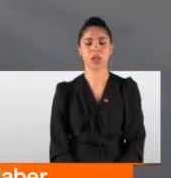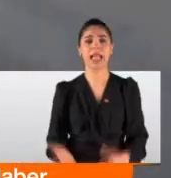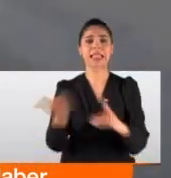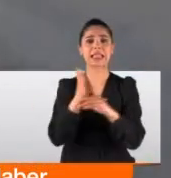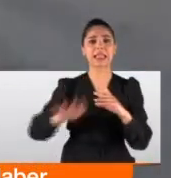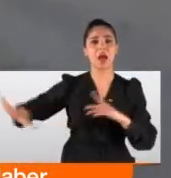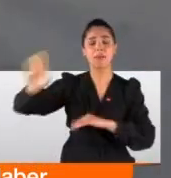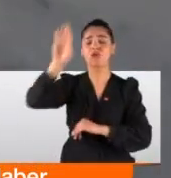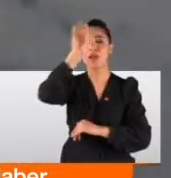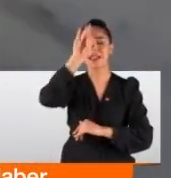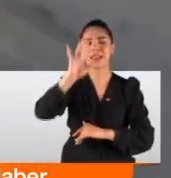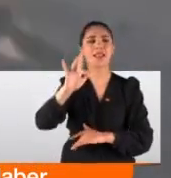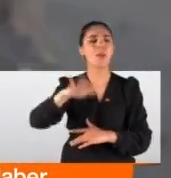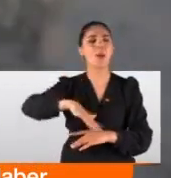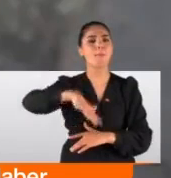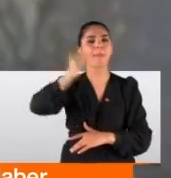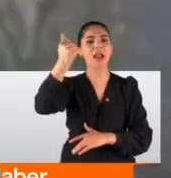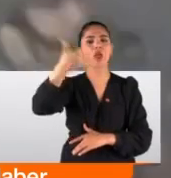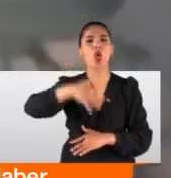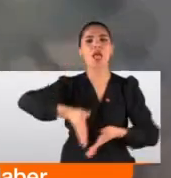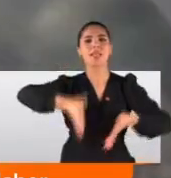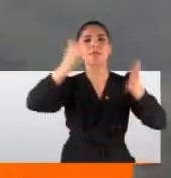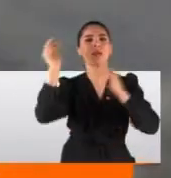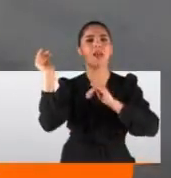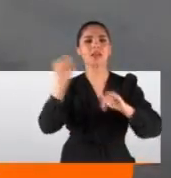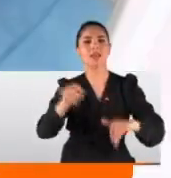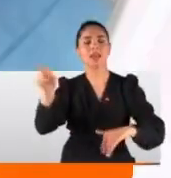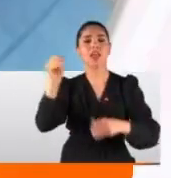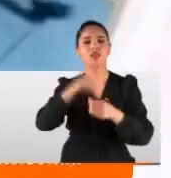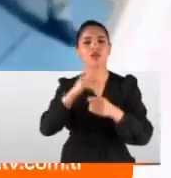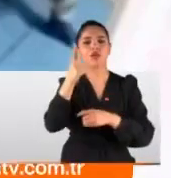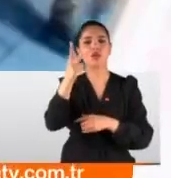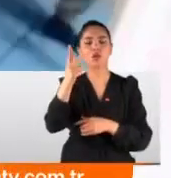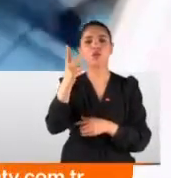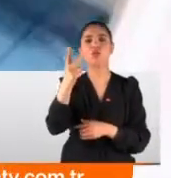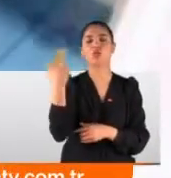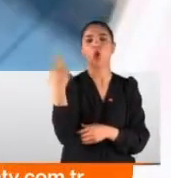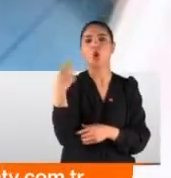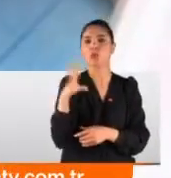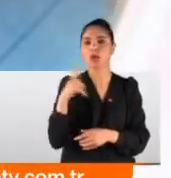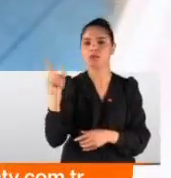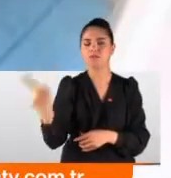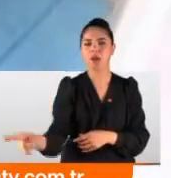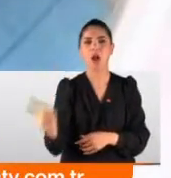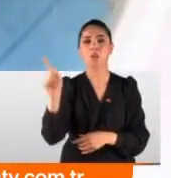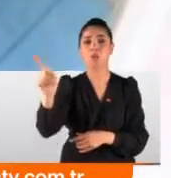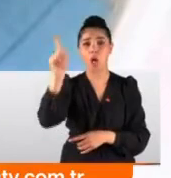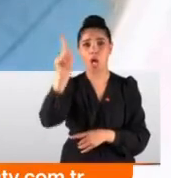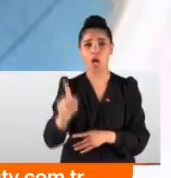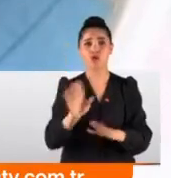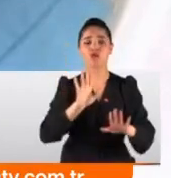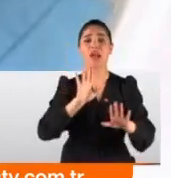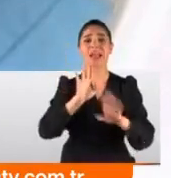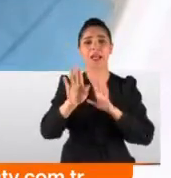Darbeciler İstanbul'un kalbi olan yönetim binası kapısına dayandı. Aralarında 3 rütbeli de vardı. Hainler önce kapıdaki